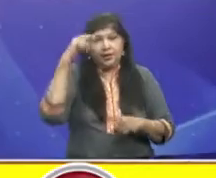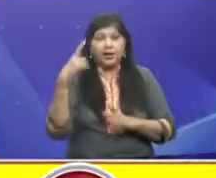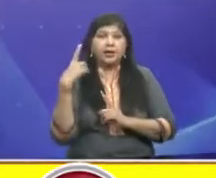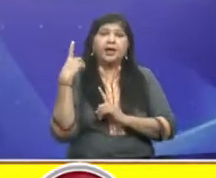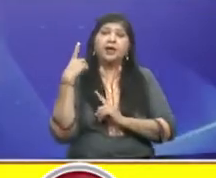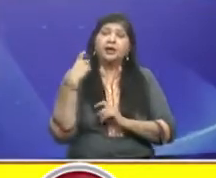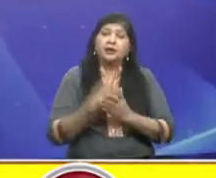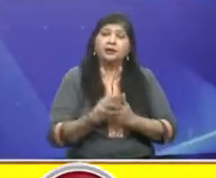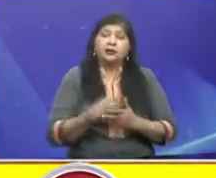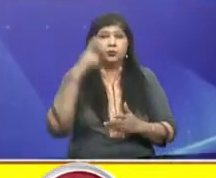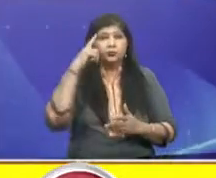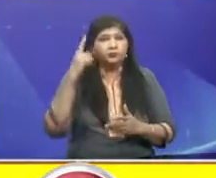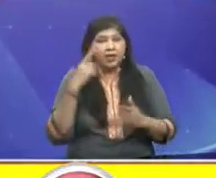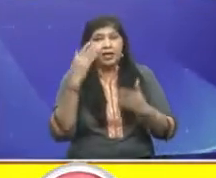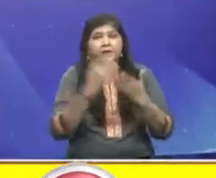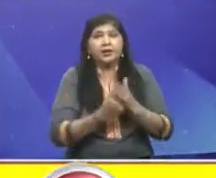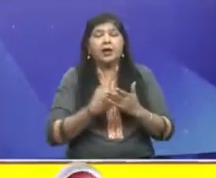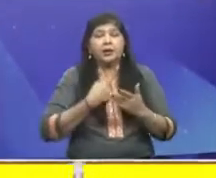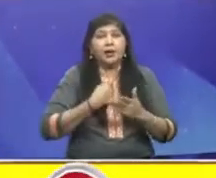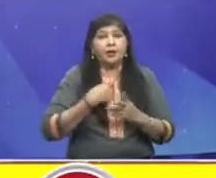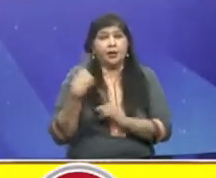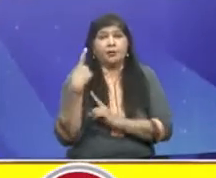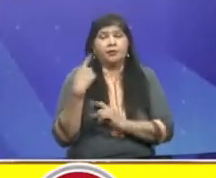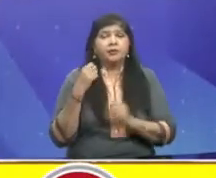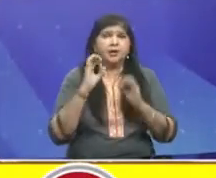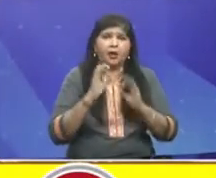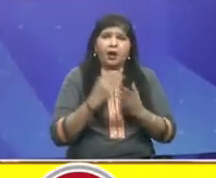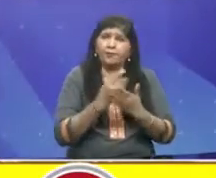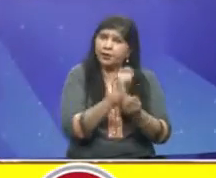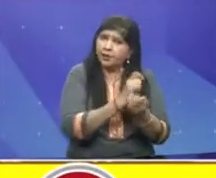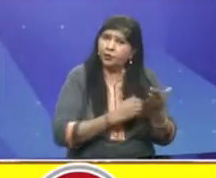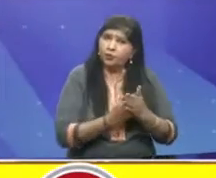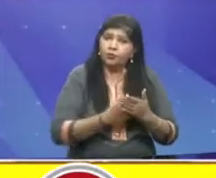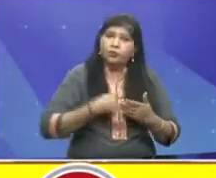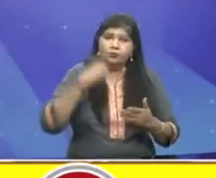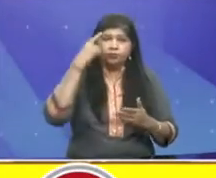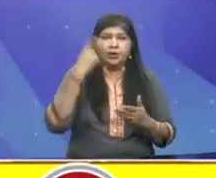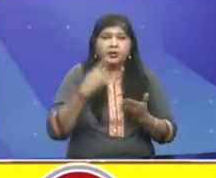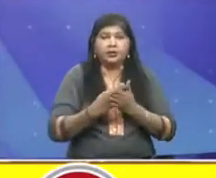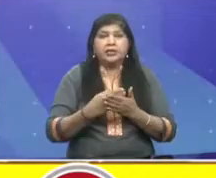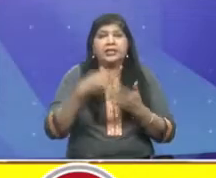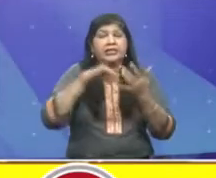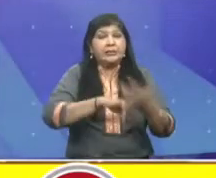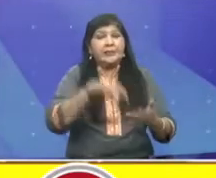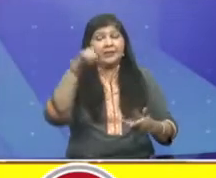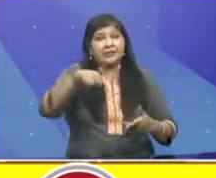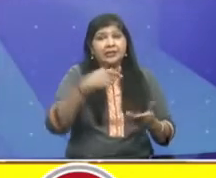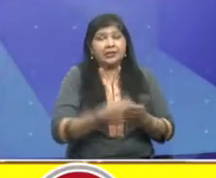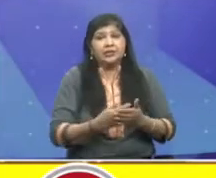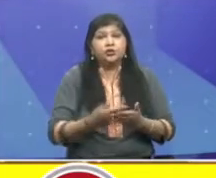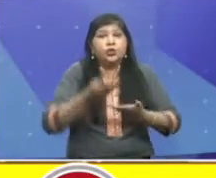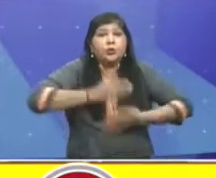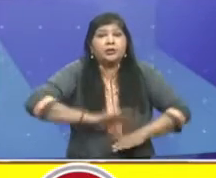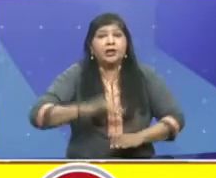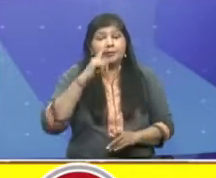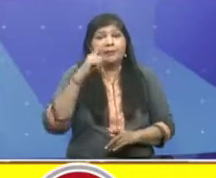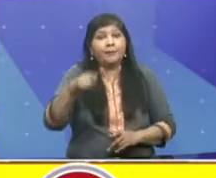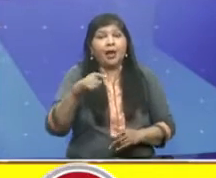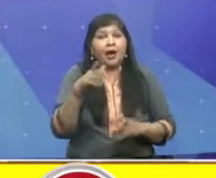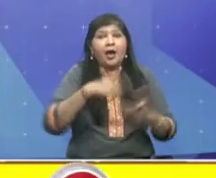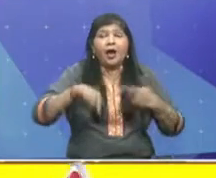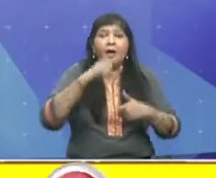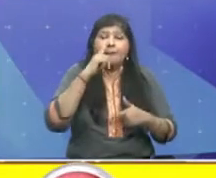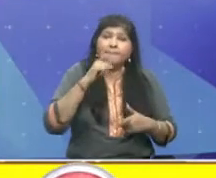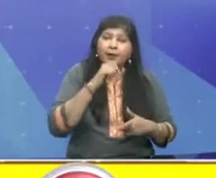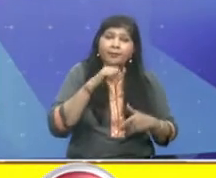स्मरण करता हूं, हमारे वीरों का स्मरण करता हूं और विशेष रूप से ऐसे वीरों को जन्म देने वाली